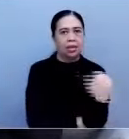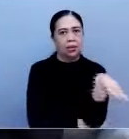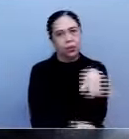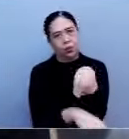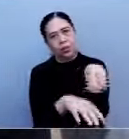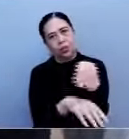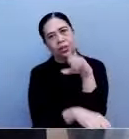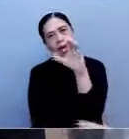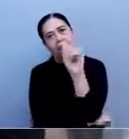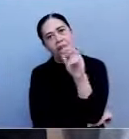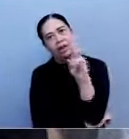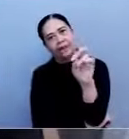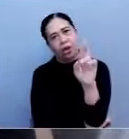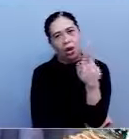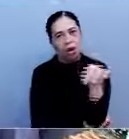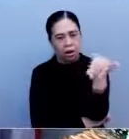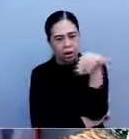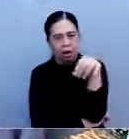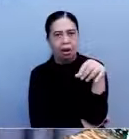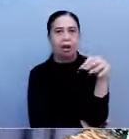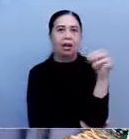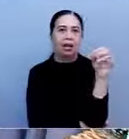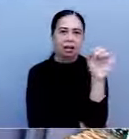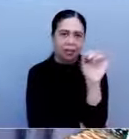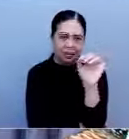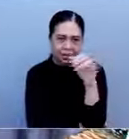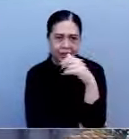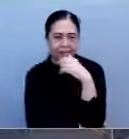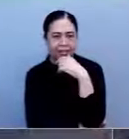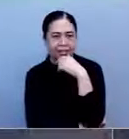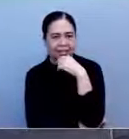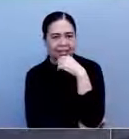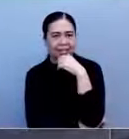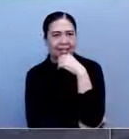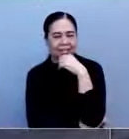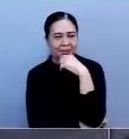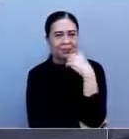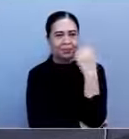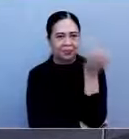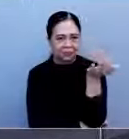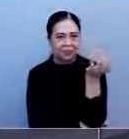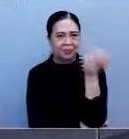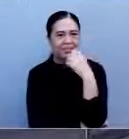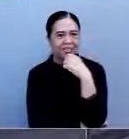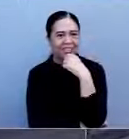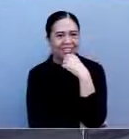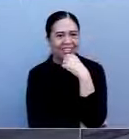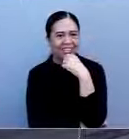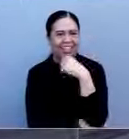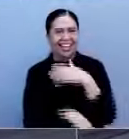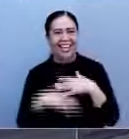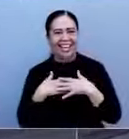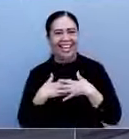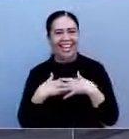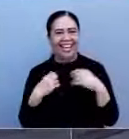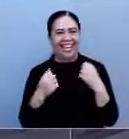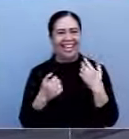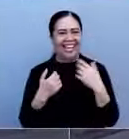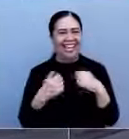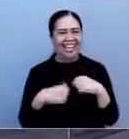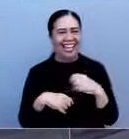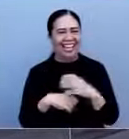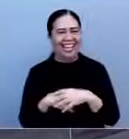caviar. Wow! Si Steven. Mag-uong lang pala yun. Game. Ay, agree